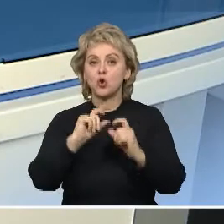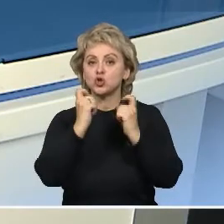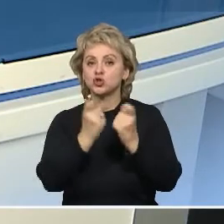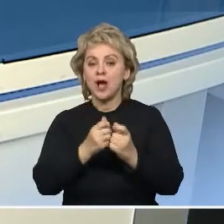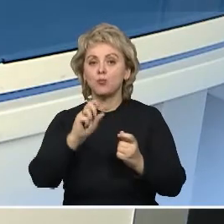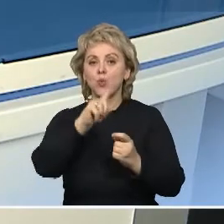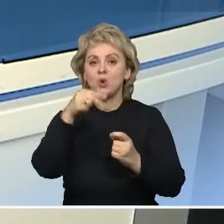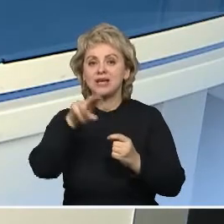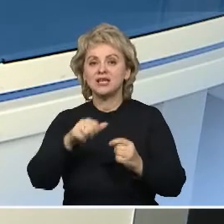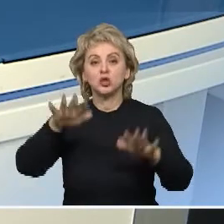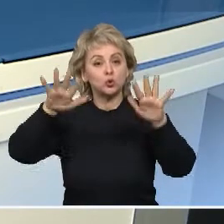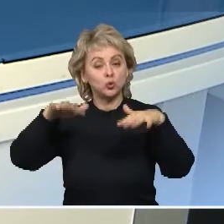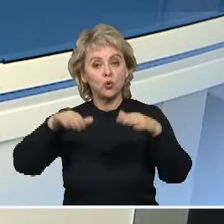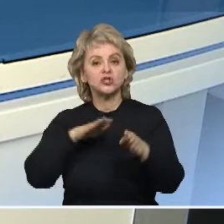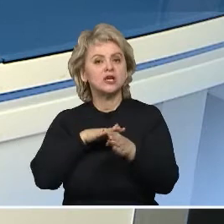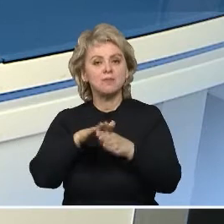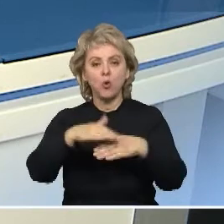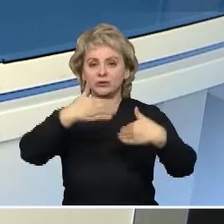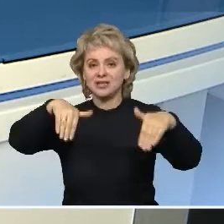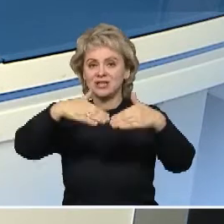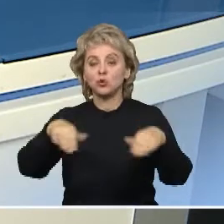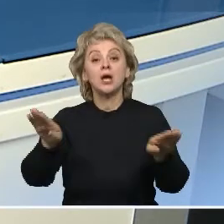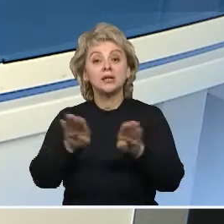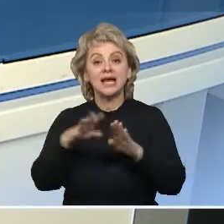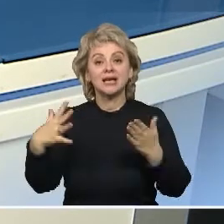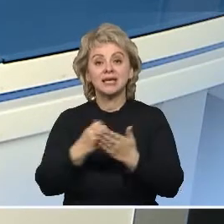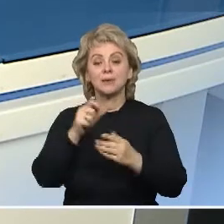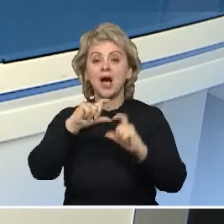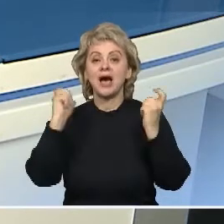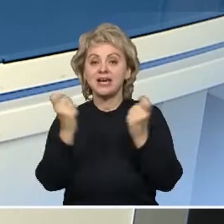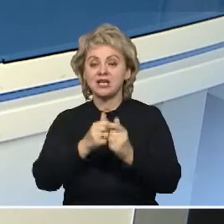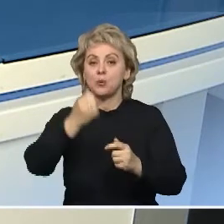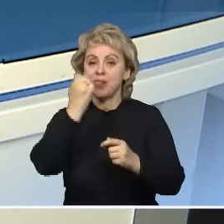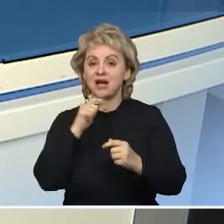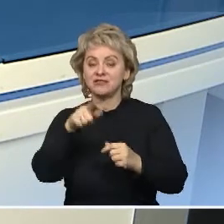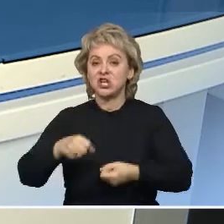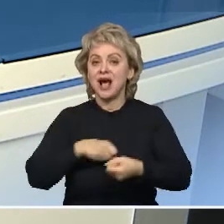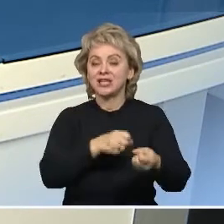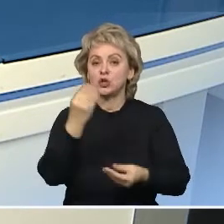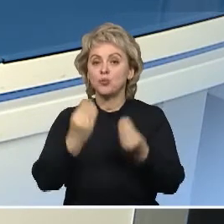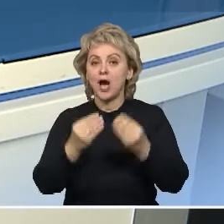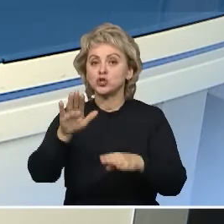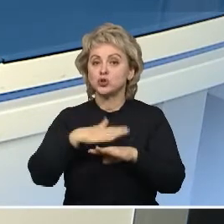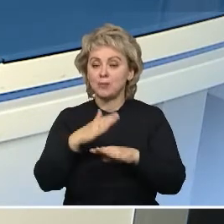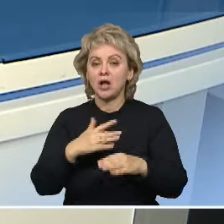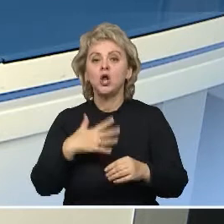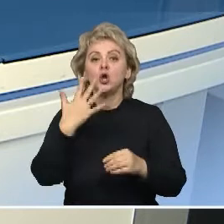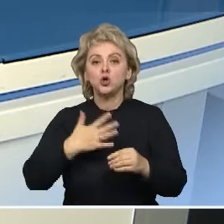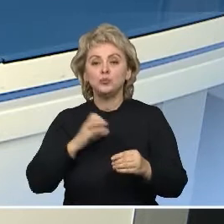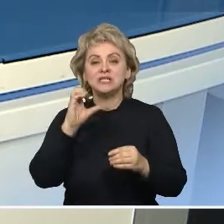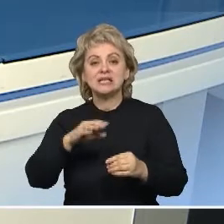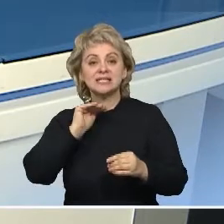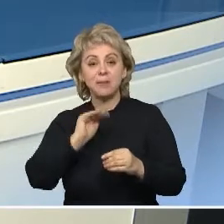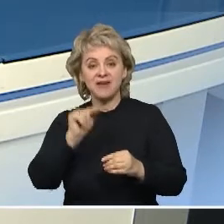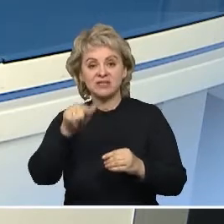заброшенных шайб, буллиты, плюшевый дождь и полные трибуны. Таким получился на айс-арене благотворительный хоккейный матч добра.